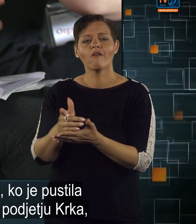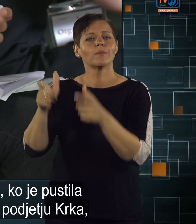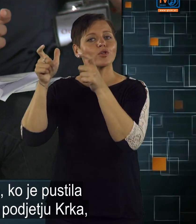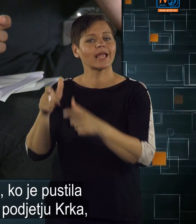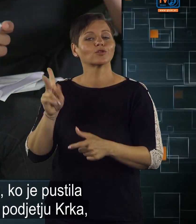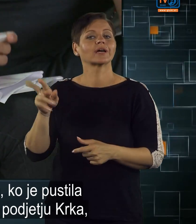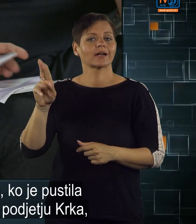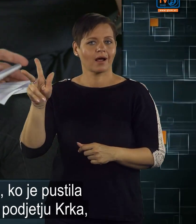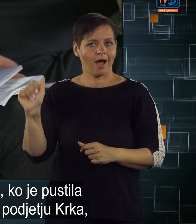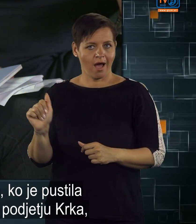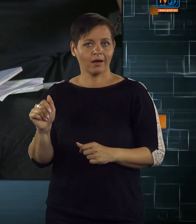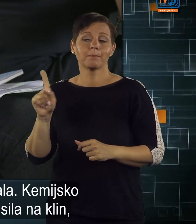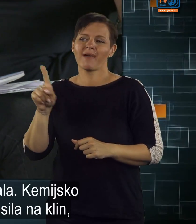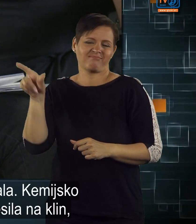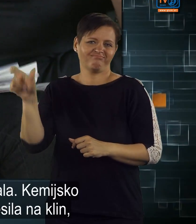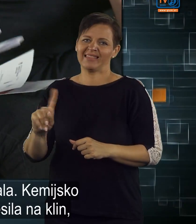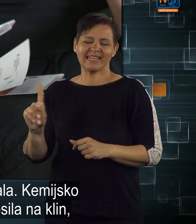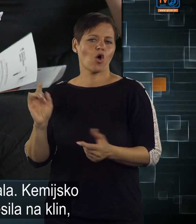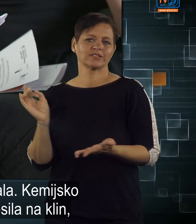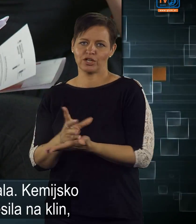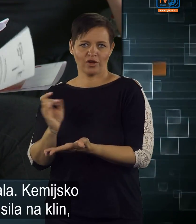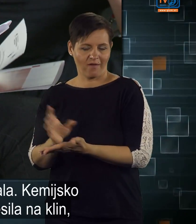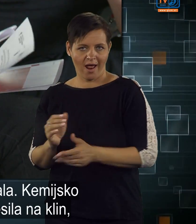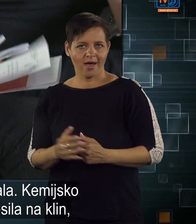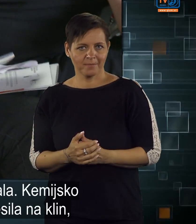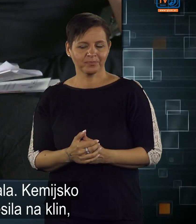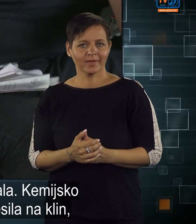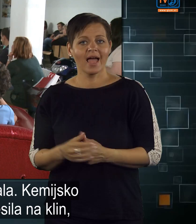dobro službo v podjetju Krka, ki pa je ni osrečevala.